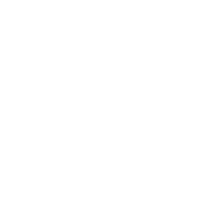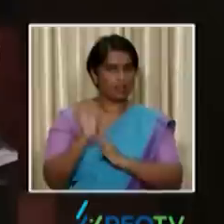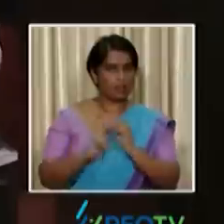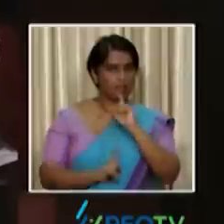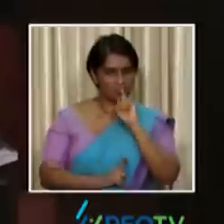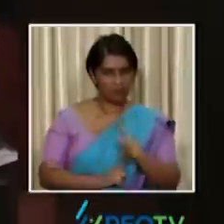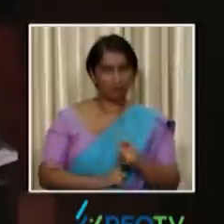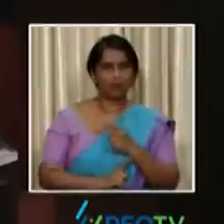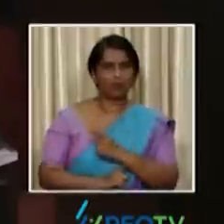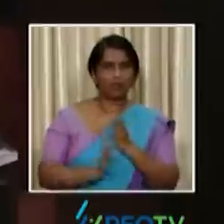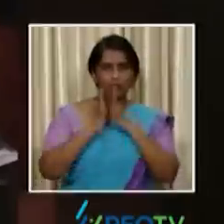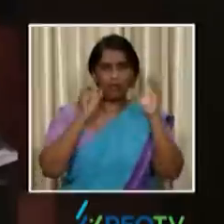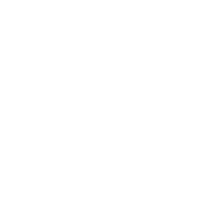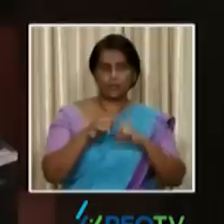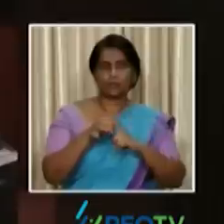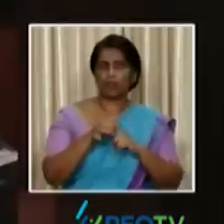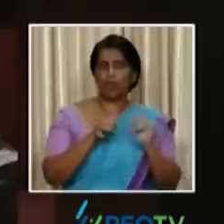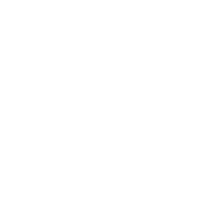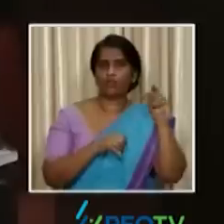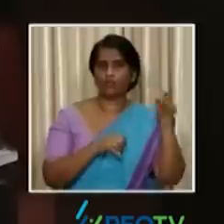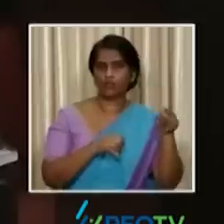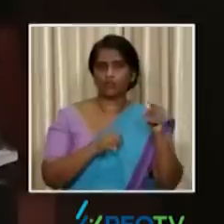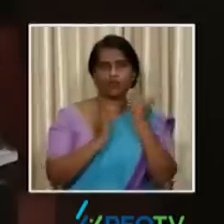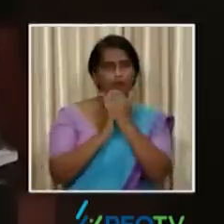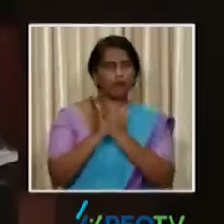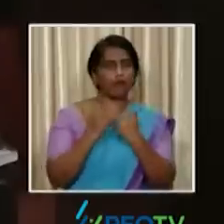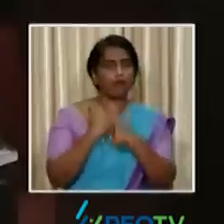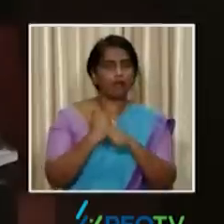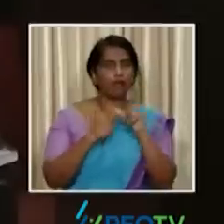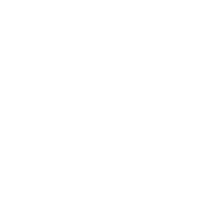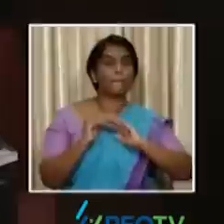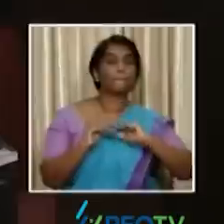හිතෙන්නේවත් නැහැ. දැන් අන්න ලොකු ප්‍රශ්නයක් table office එකට. ඇයි minutes ටික